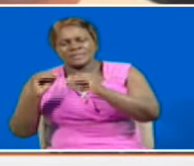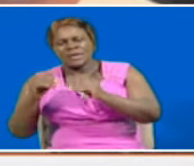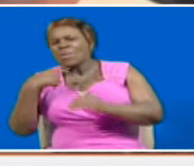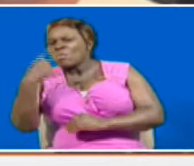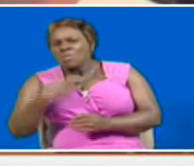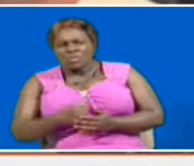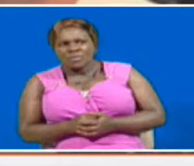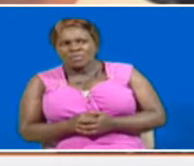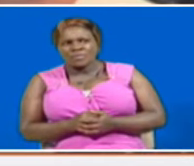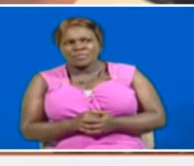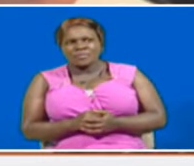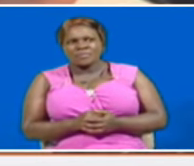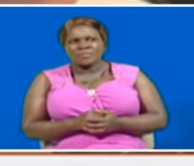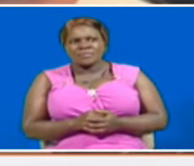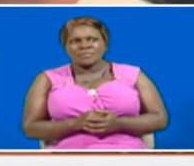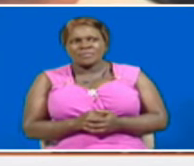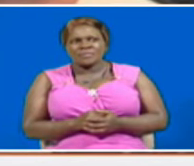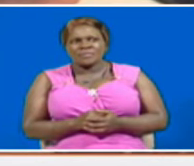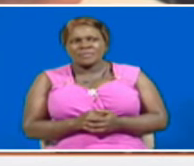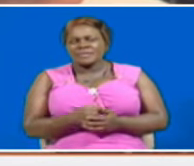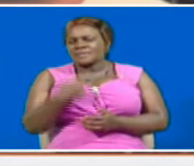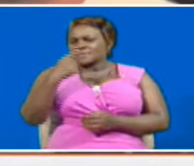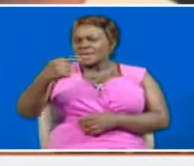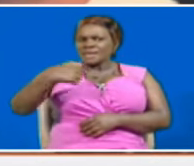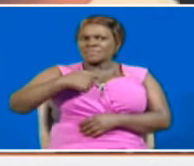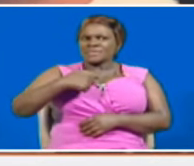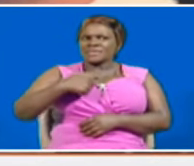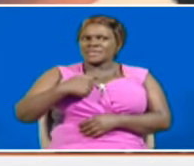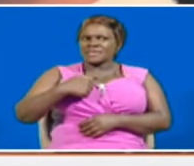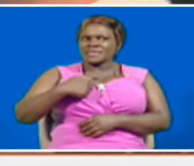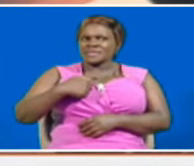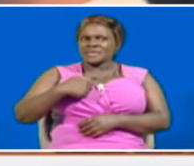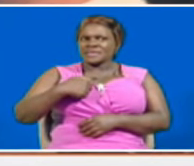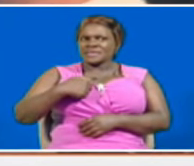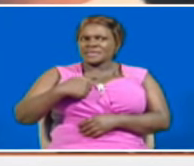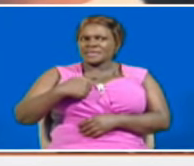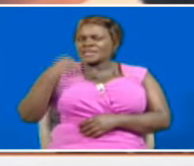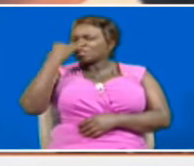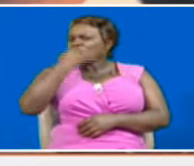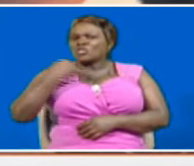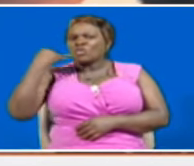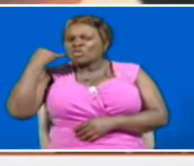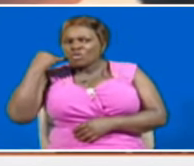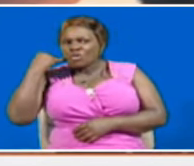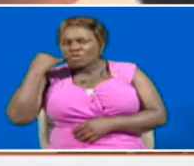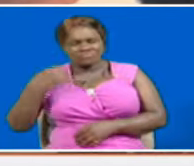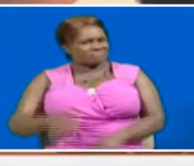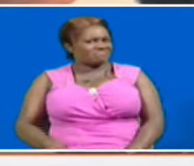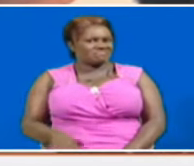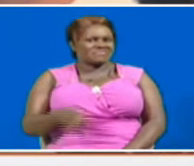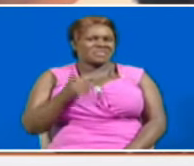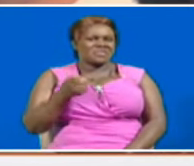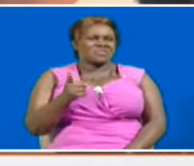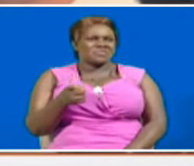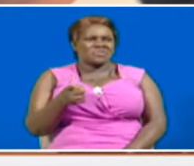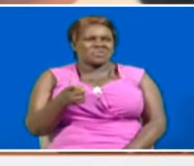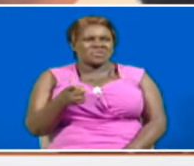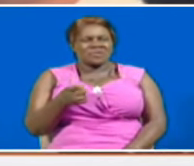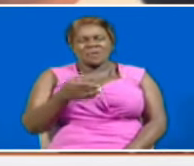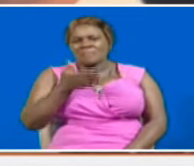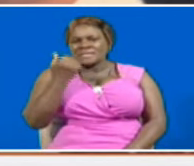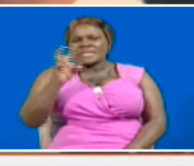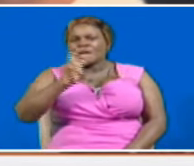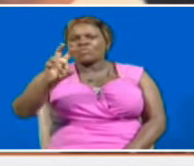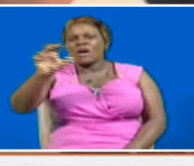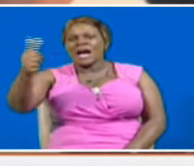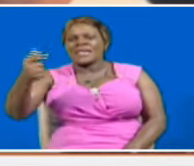nani? And then you can tell me where has Hassan Joho been, my friend? Hebu kajiangalie la kusema,